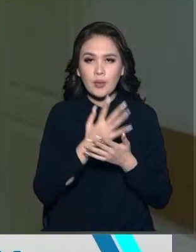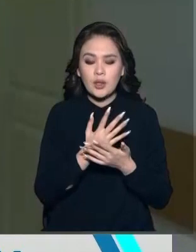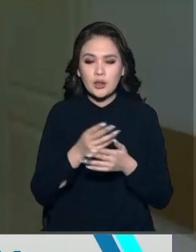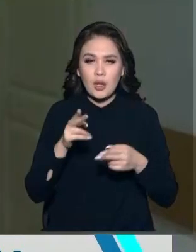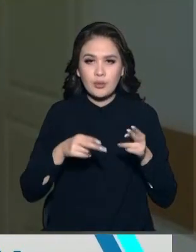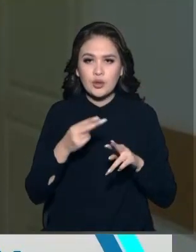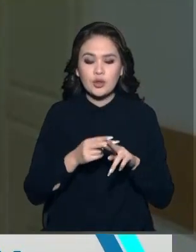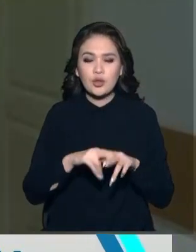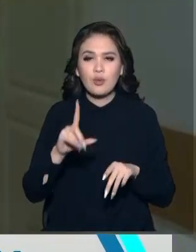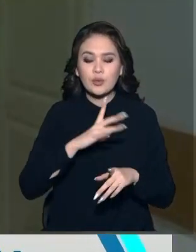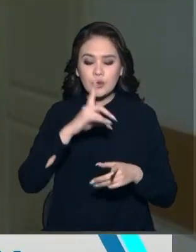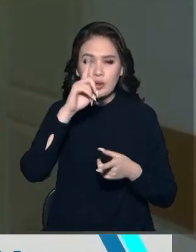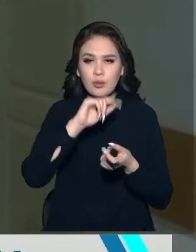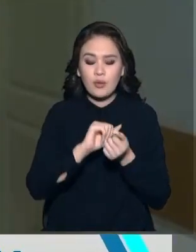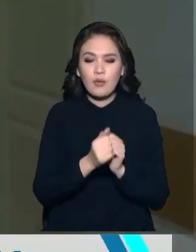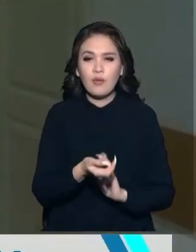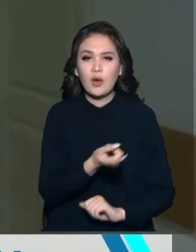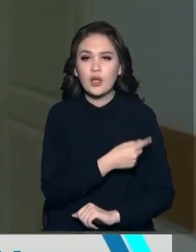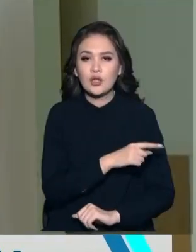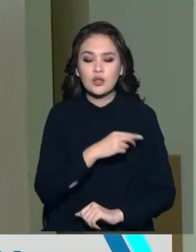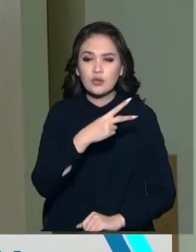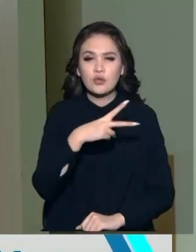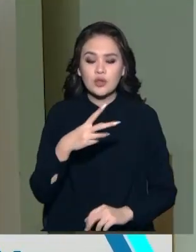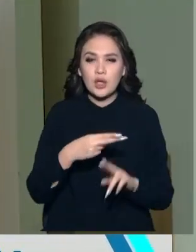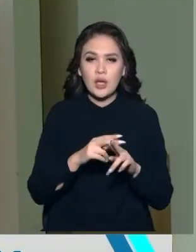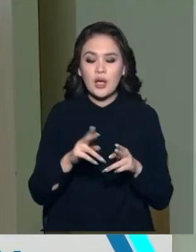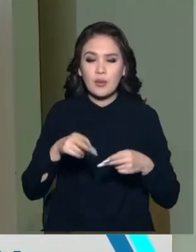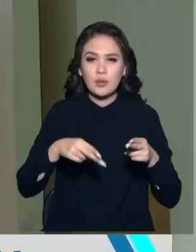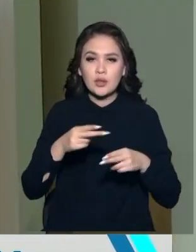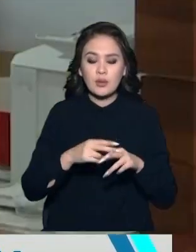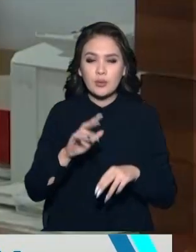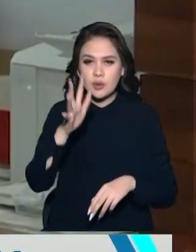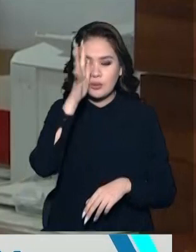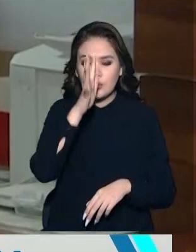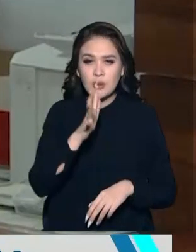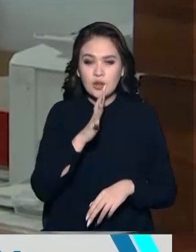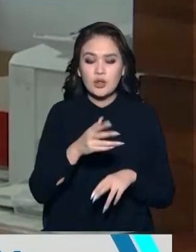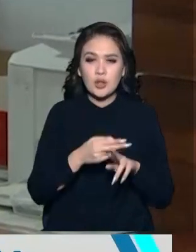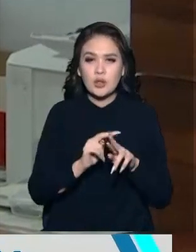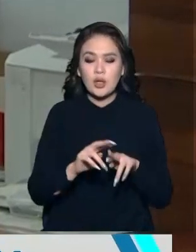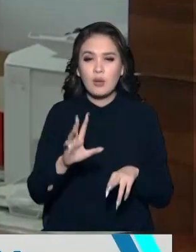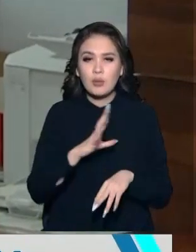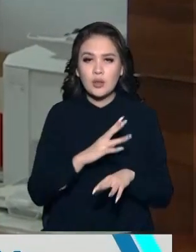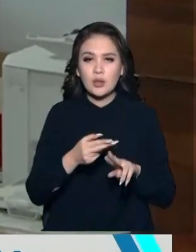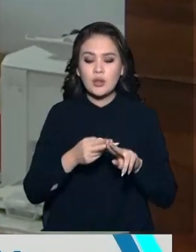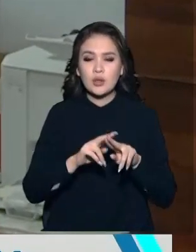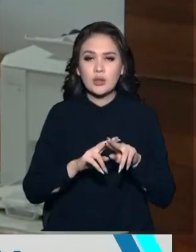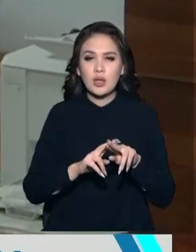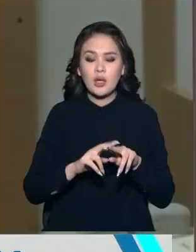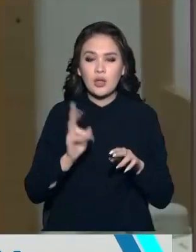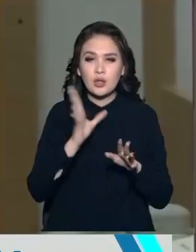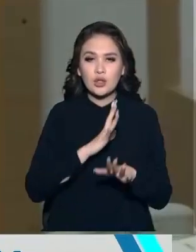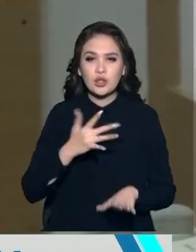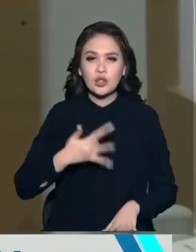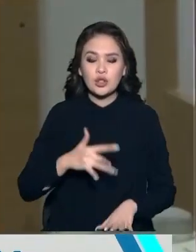Среди тех, что запомнились врачу – проведение двухэтапной операции пятимесячному малышу, который поступил в отделение с тяжелым диагнозом –